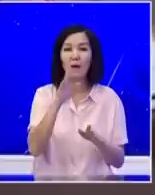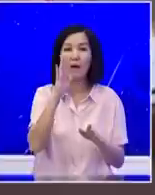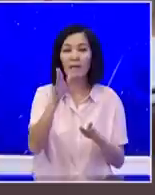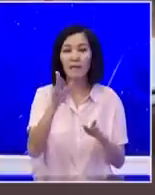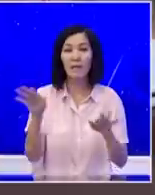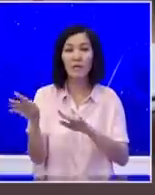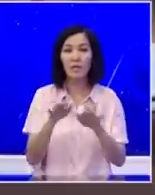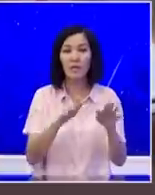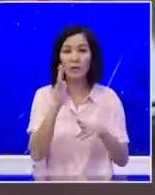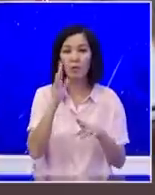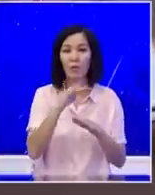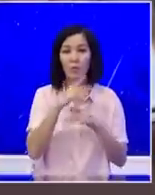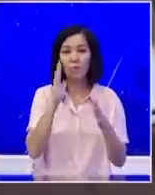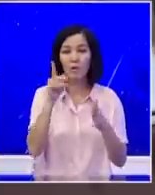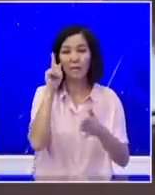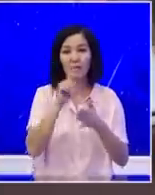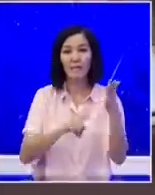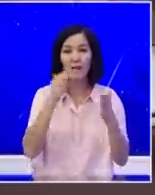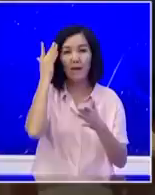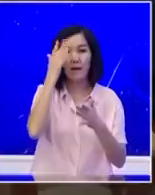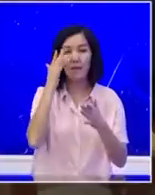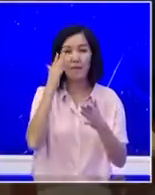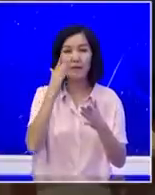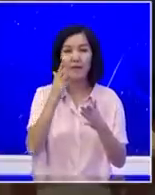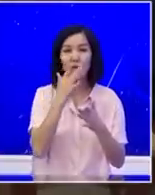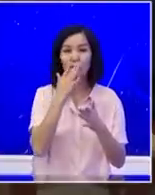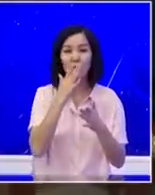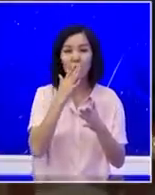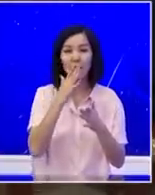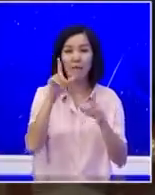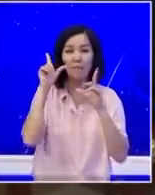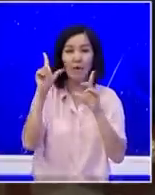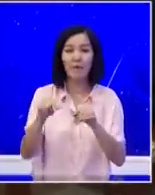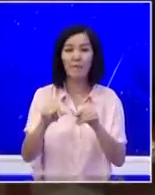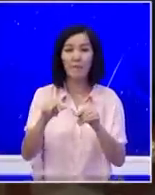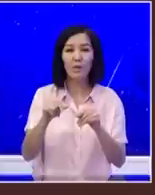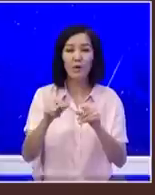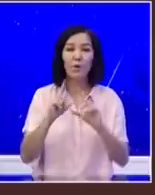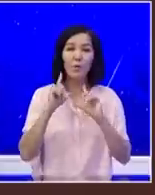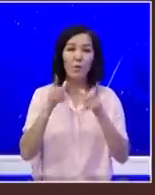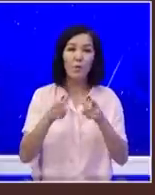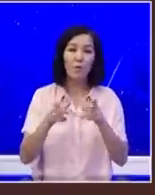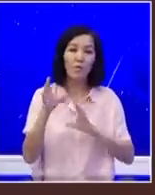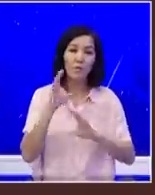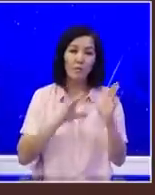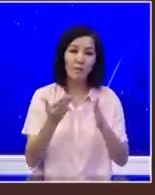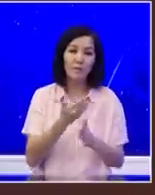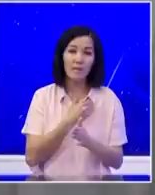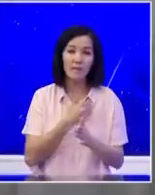іс-шара боларына сенеді. Ендігі арманы шетелдік жоғарғы оқу орындарына түсу. Қазірдің өзінде бірнеше оқу орындарынан